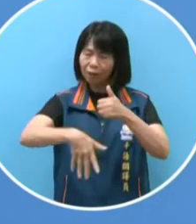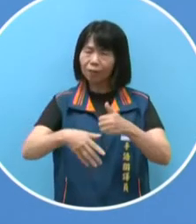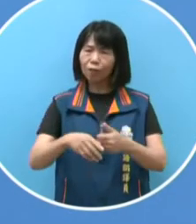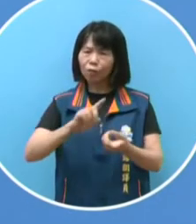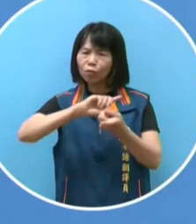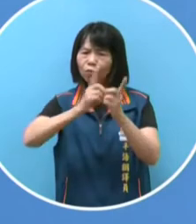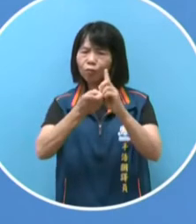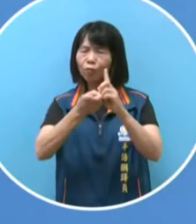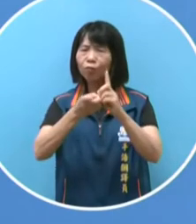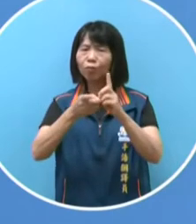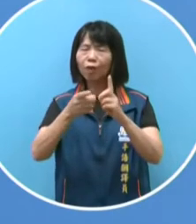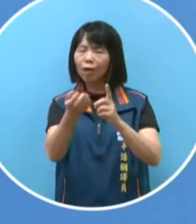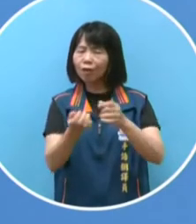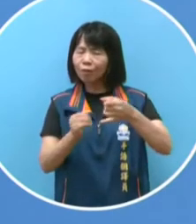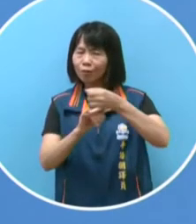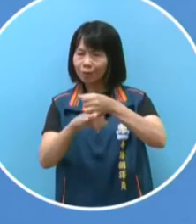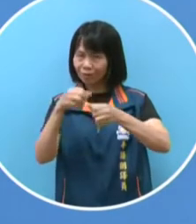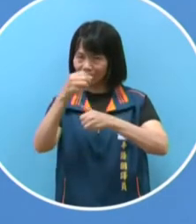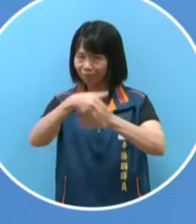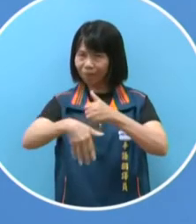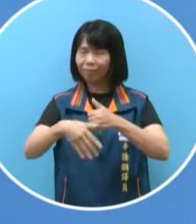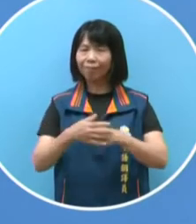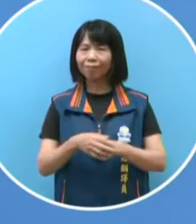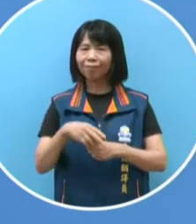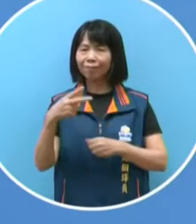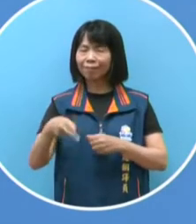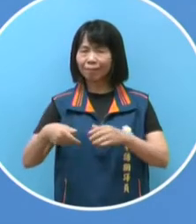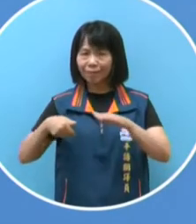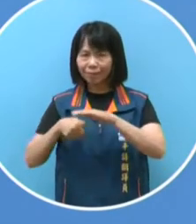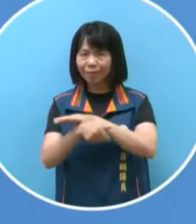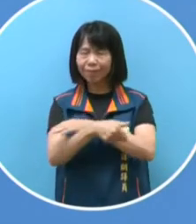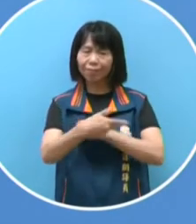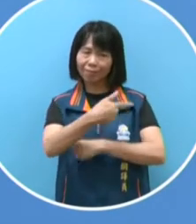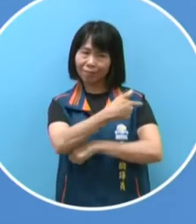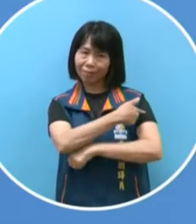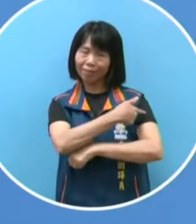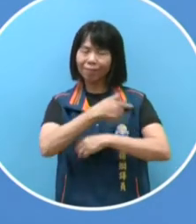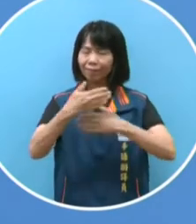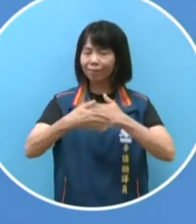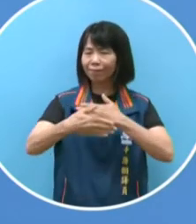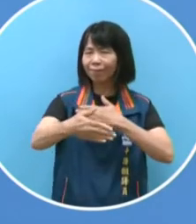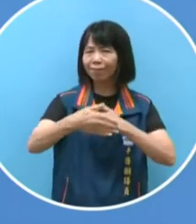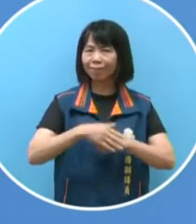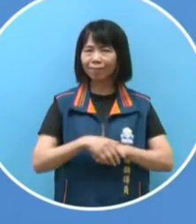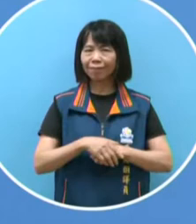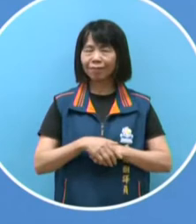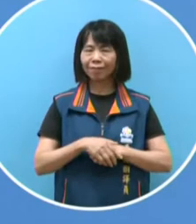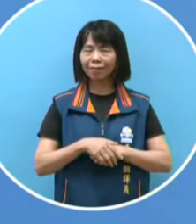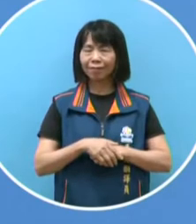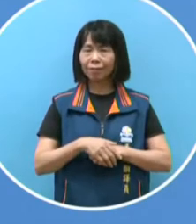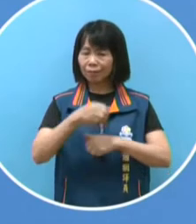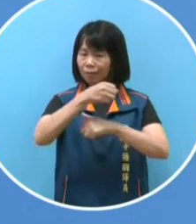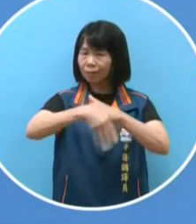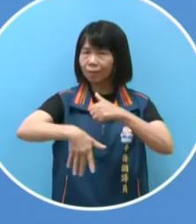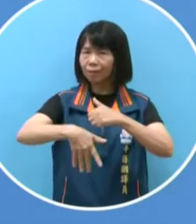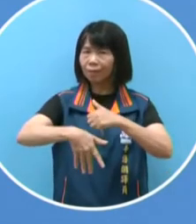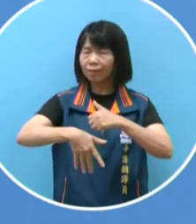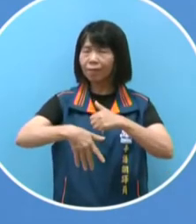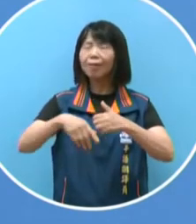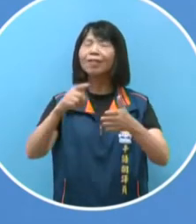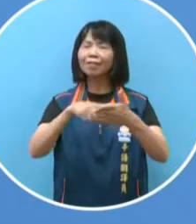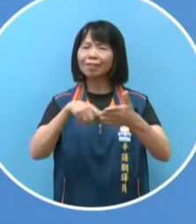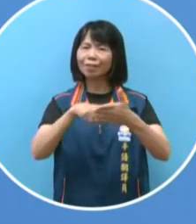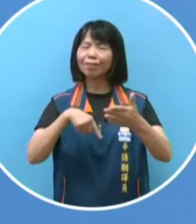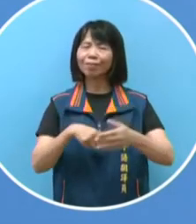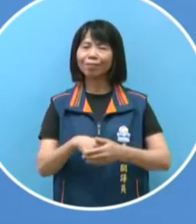施打意愿登记平台，第9、第10类族群的疫苗登记方式。 那这个系统其实也非常简单的